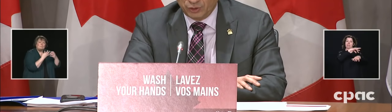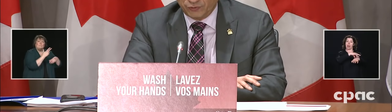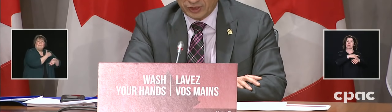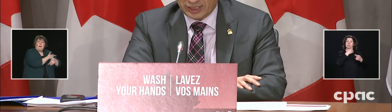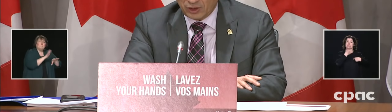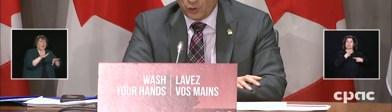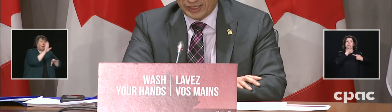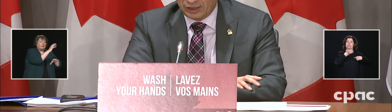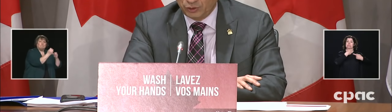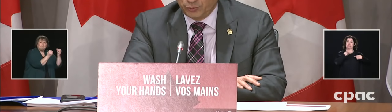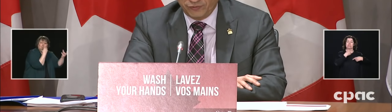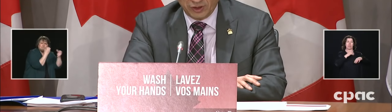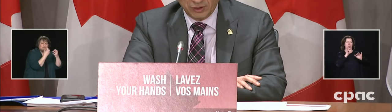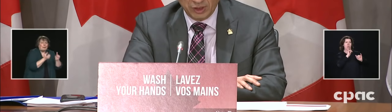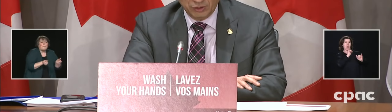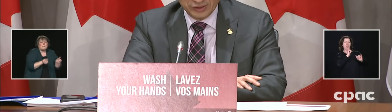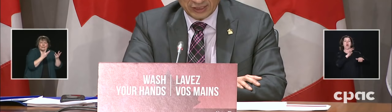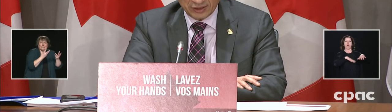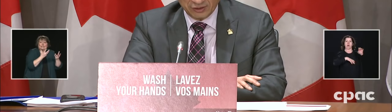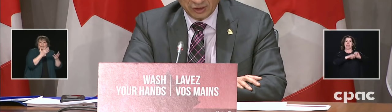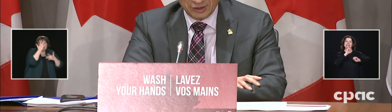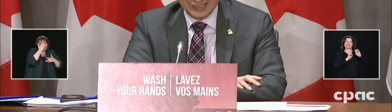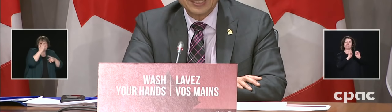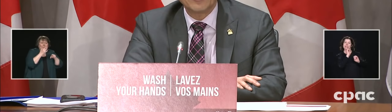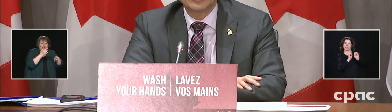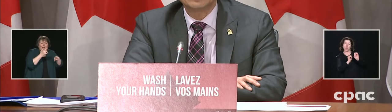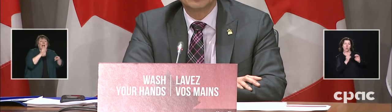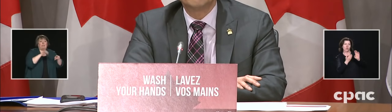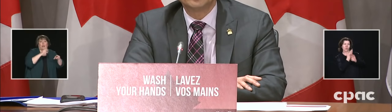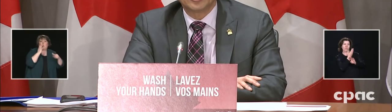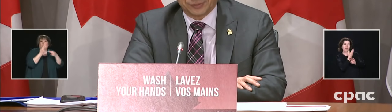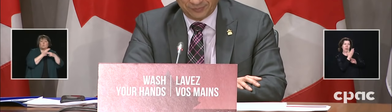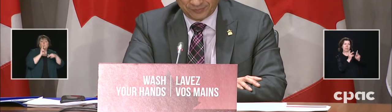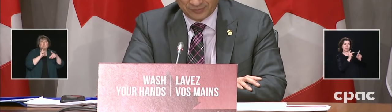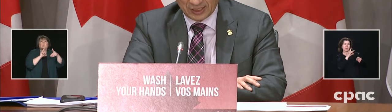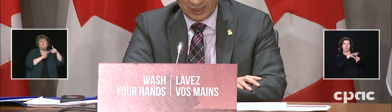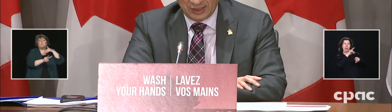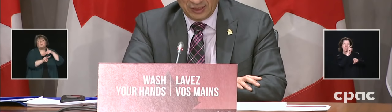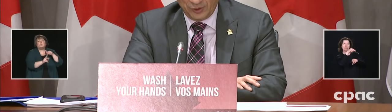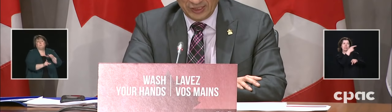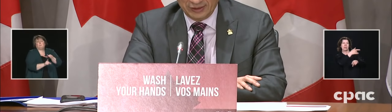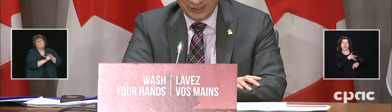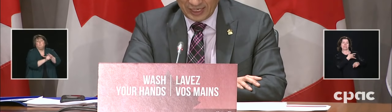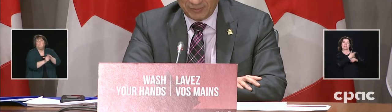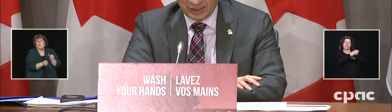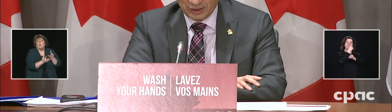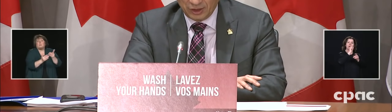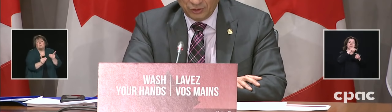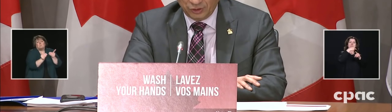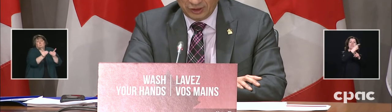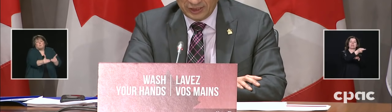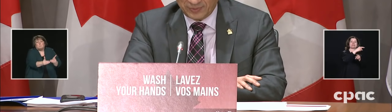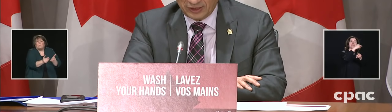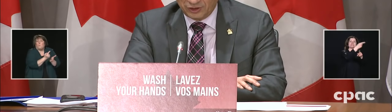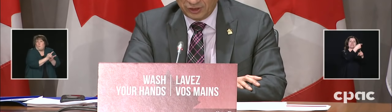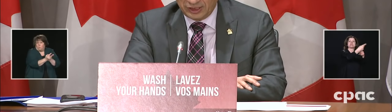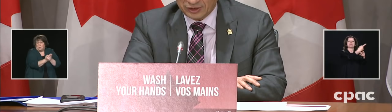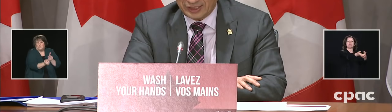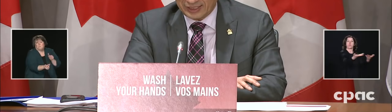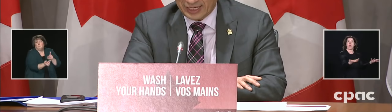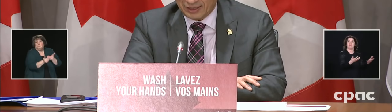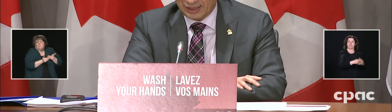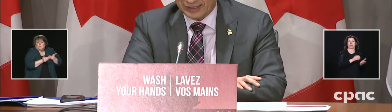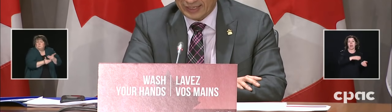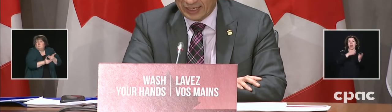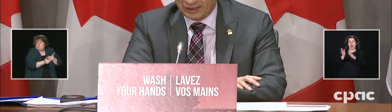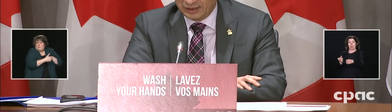nombre de nouveaux cas auxquels nous pouvons nous attendre dans la semaine à venir. Les modèles dynamiques n'utilisent pas de données sur